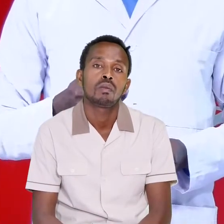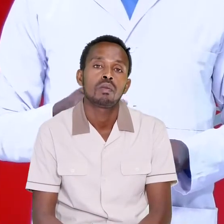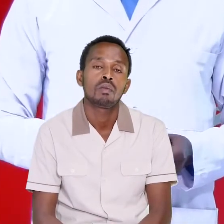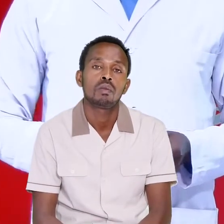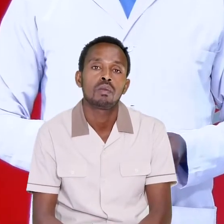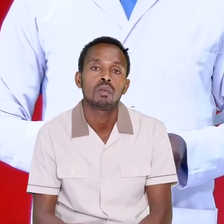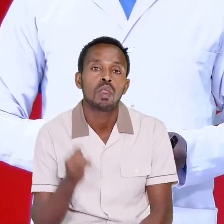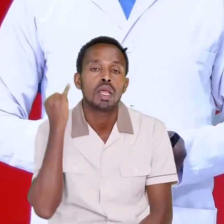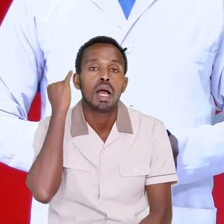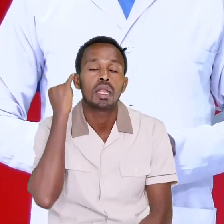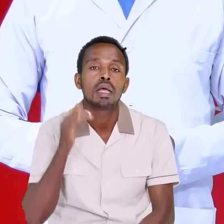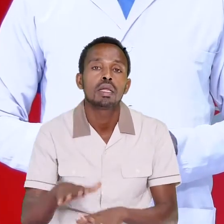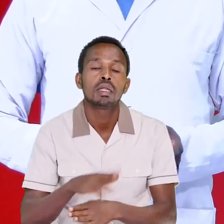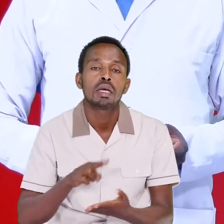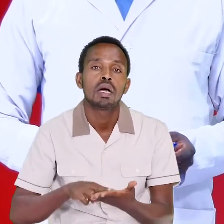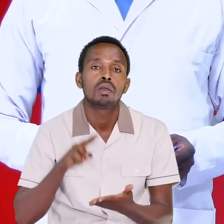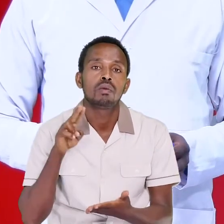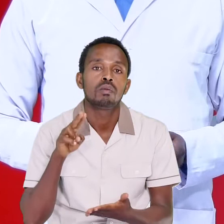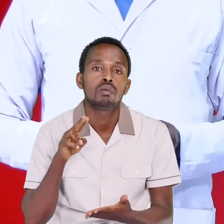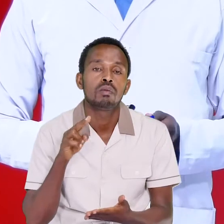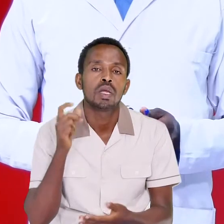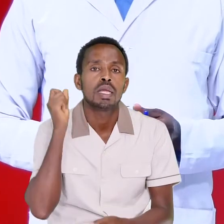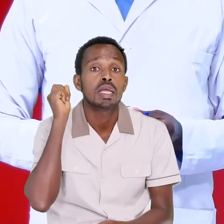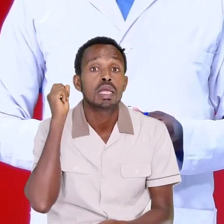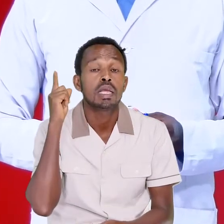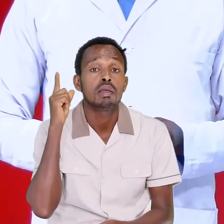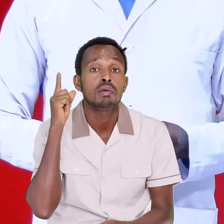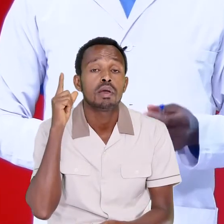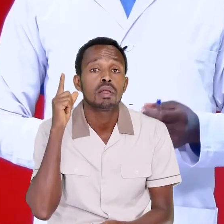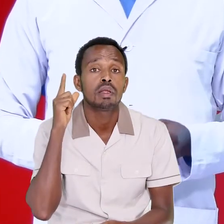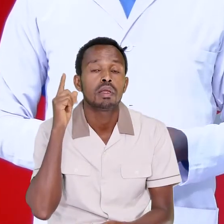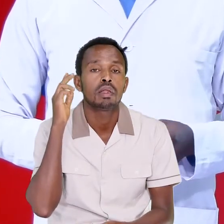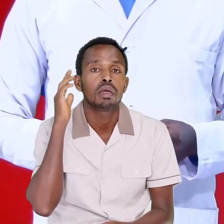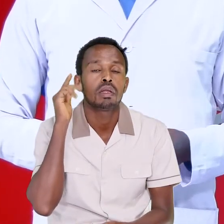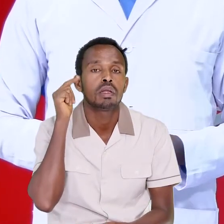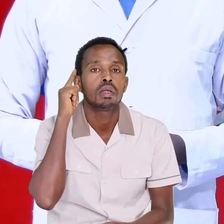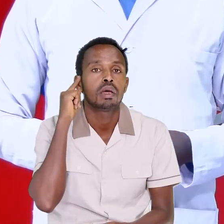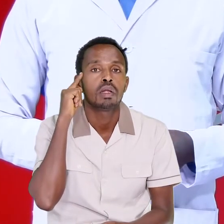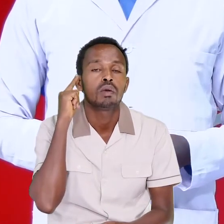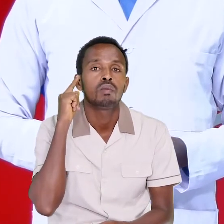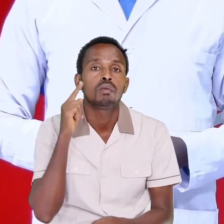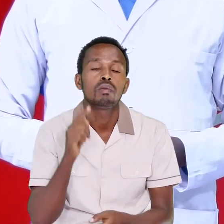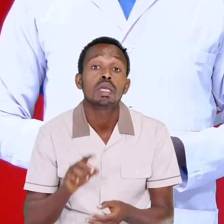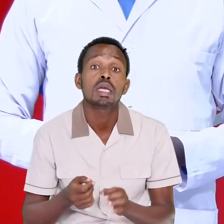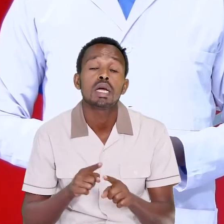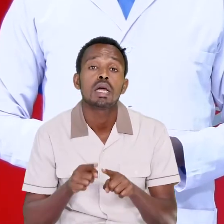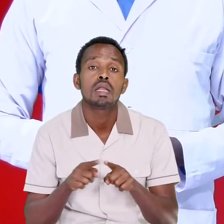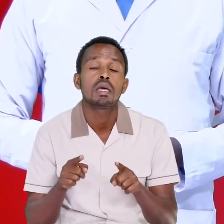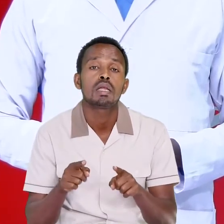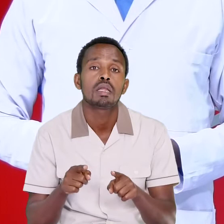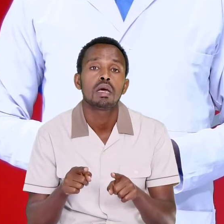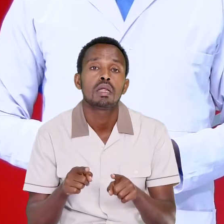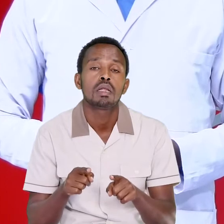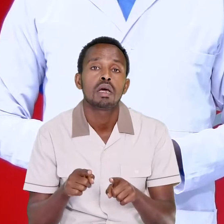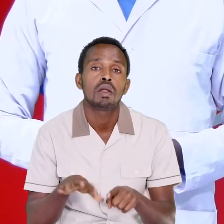yaanni asirratti kaafne isiniif ifaadha jedhee yaada. Hiika adda addaa argachuudhaaf